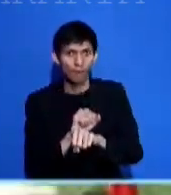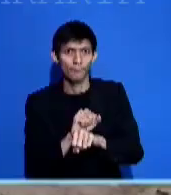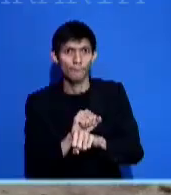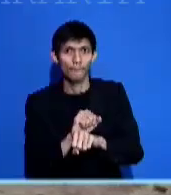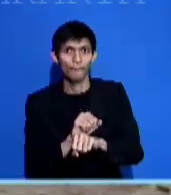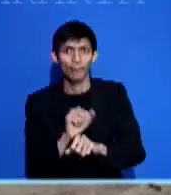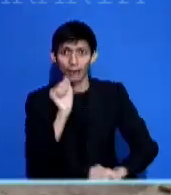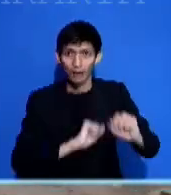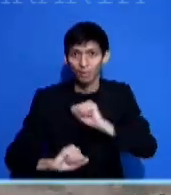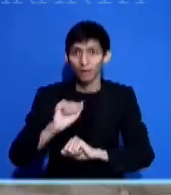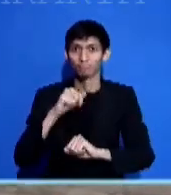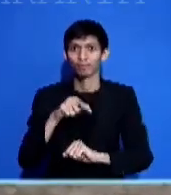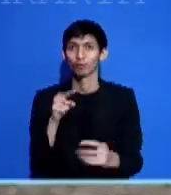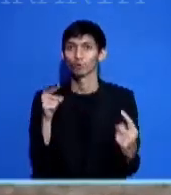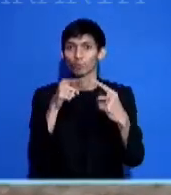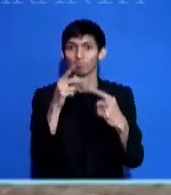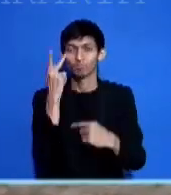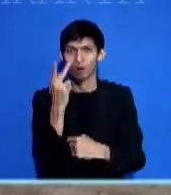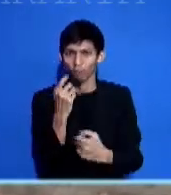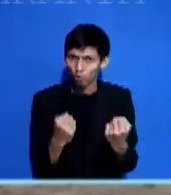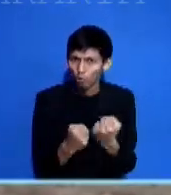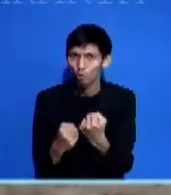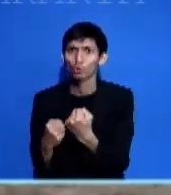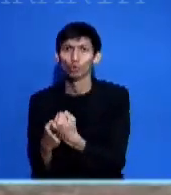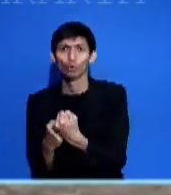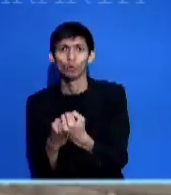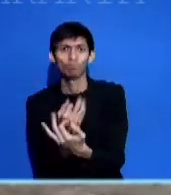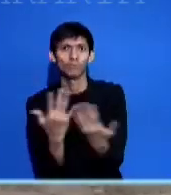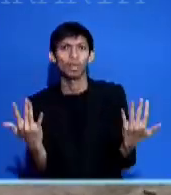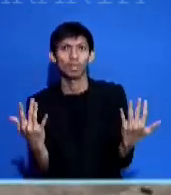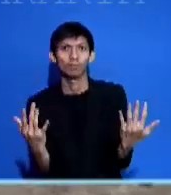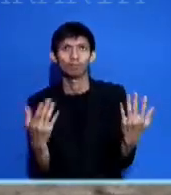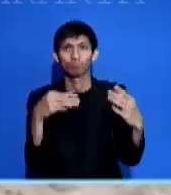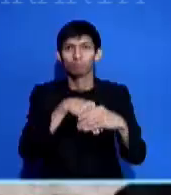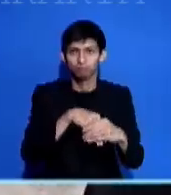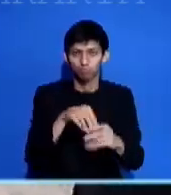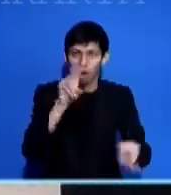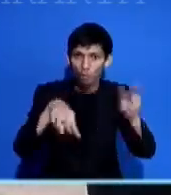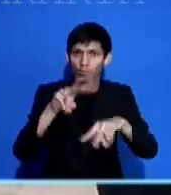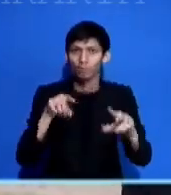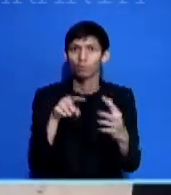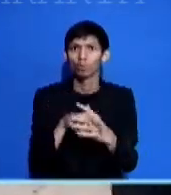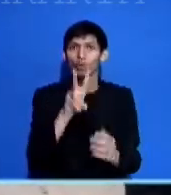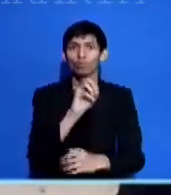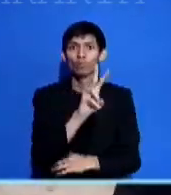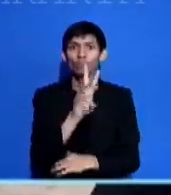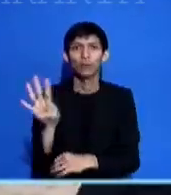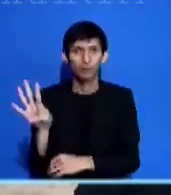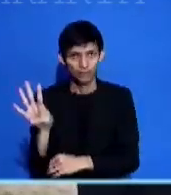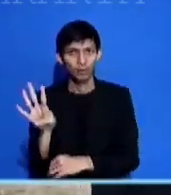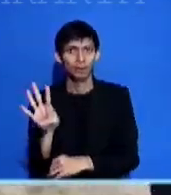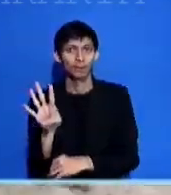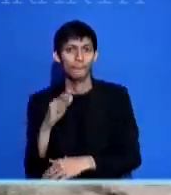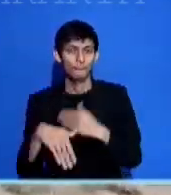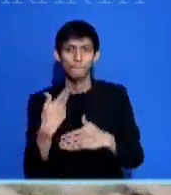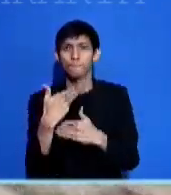Kegiatan ini juga digelar untuk melihat dukungan berbagai pihak termasuk masyarakat ikut mengawasi pemilu 2024 sehingga pesta